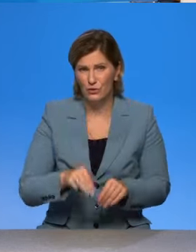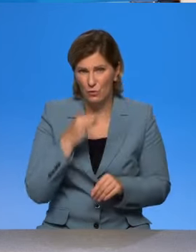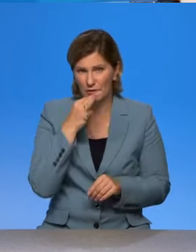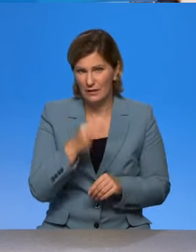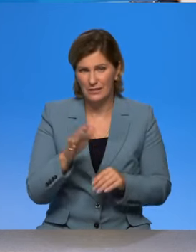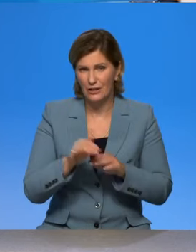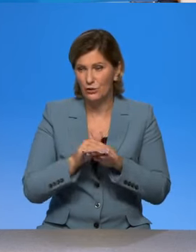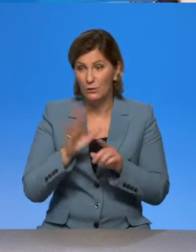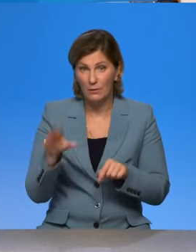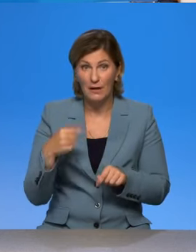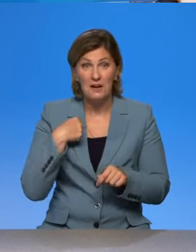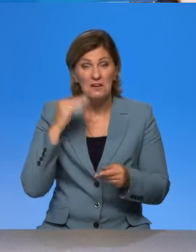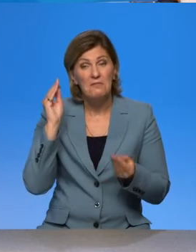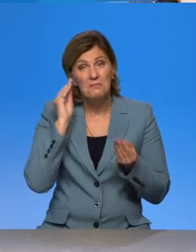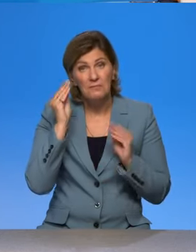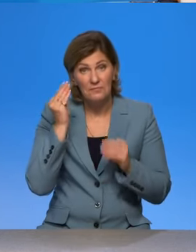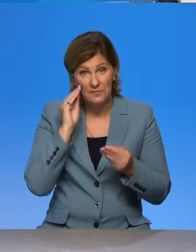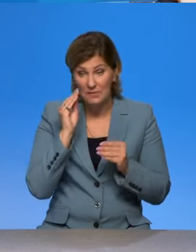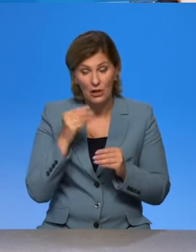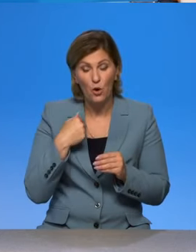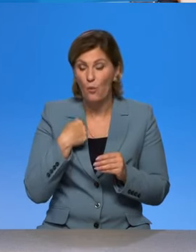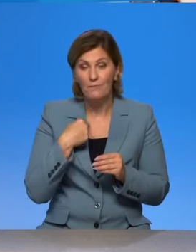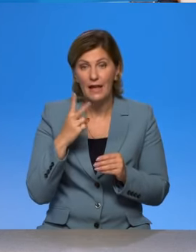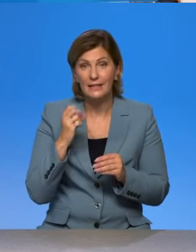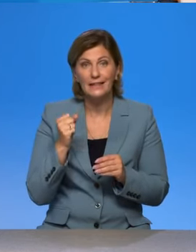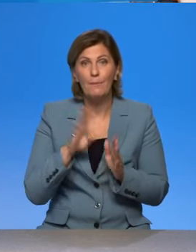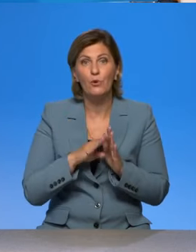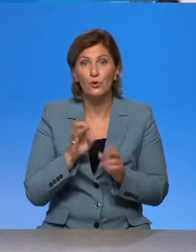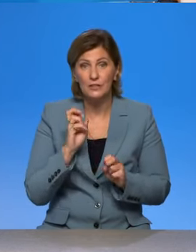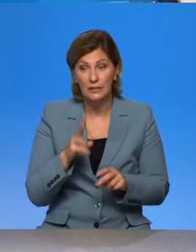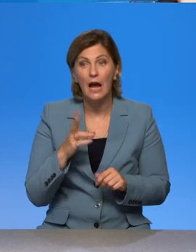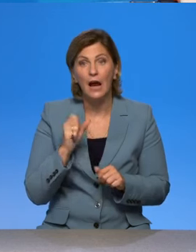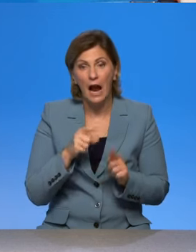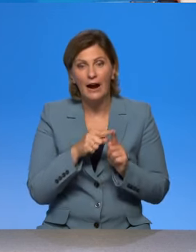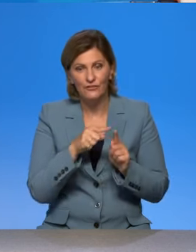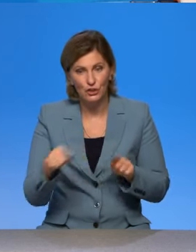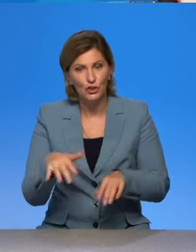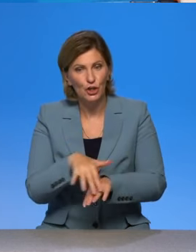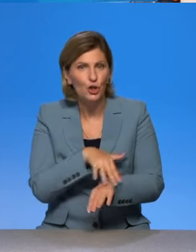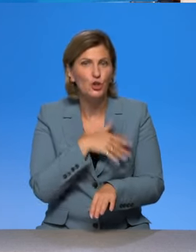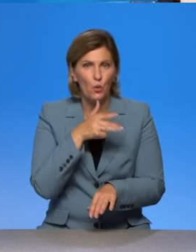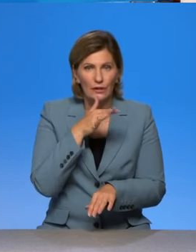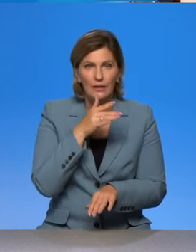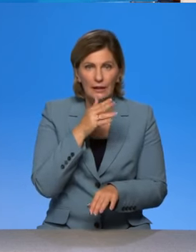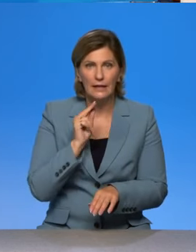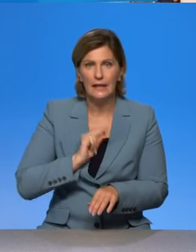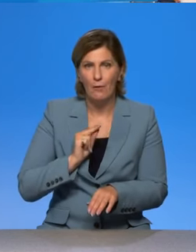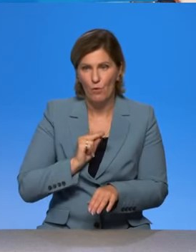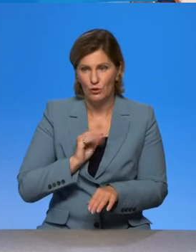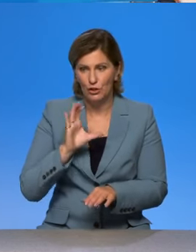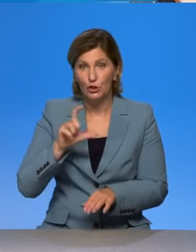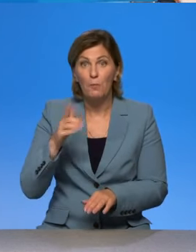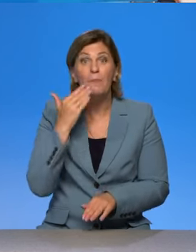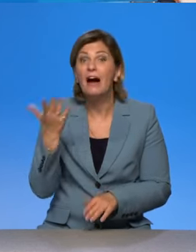такого мнения в течение, не на пустом месте, в течение долгих лет работы с людьми. А так в какой сфере вы работаете,